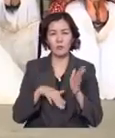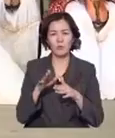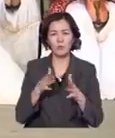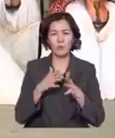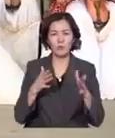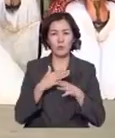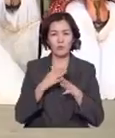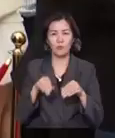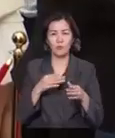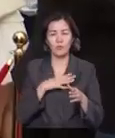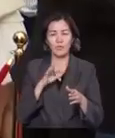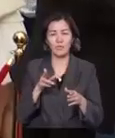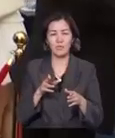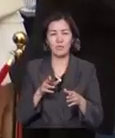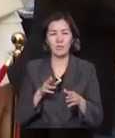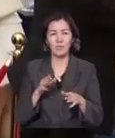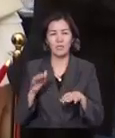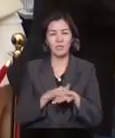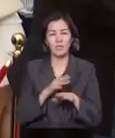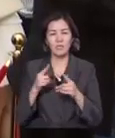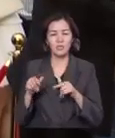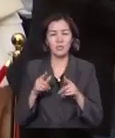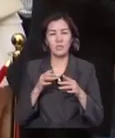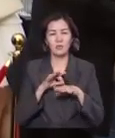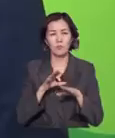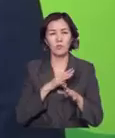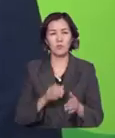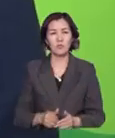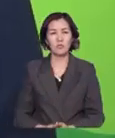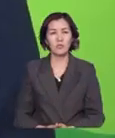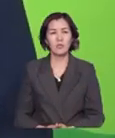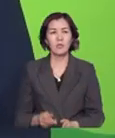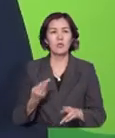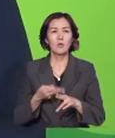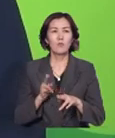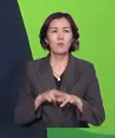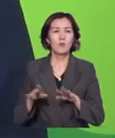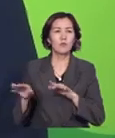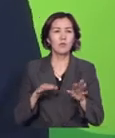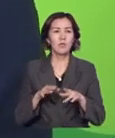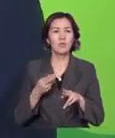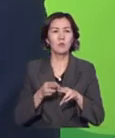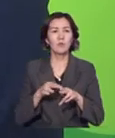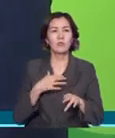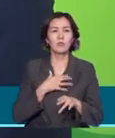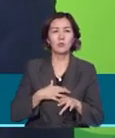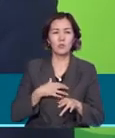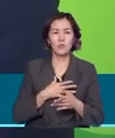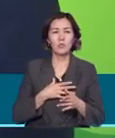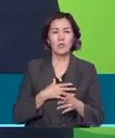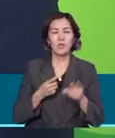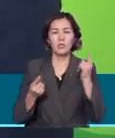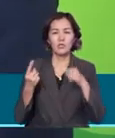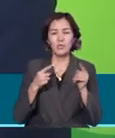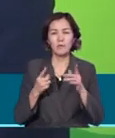зор мүмкіндік тудырады дейді игі шараның басы қасында жүргендер. Бұл шараның маңызы өте зор.